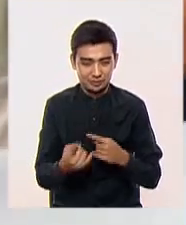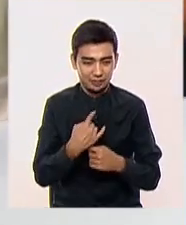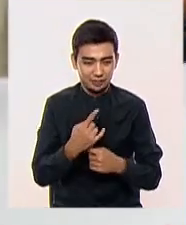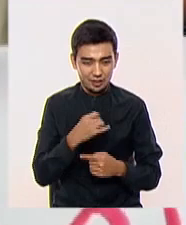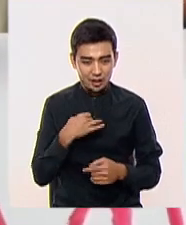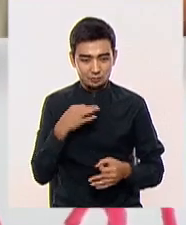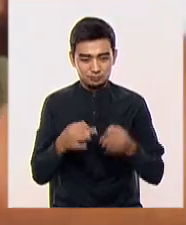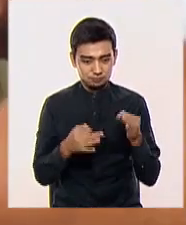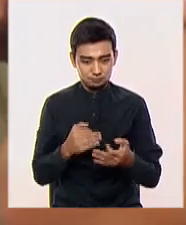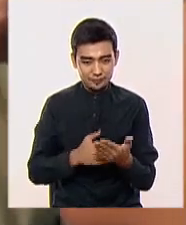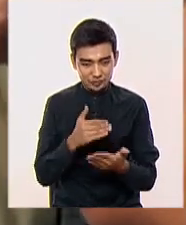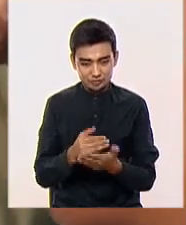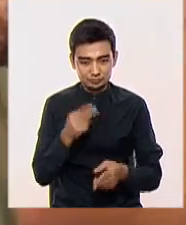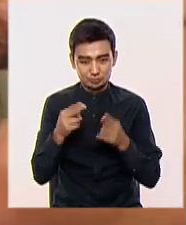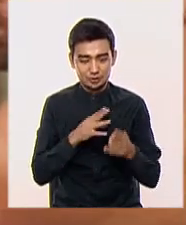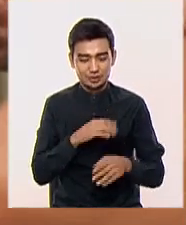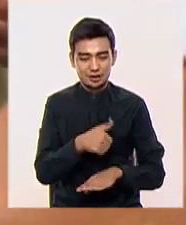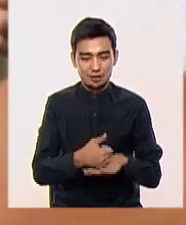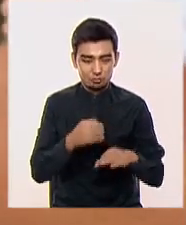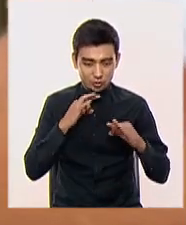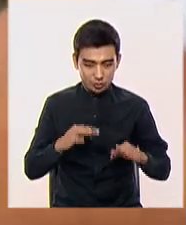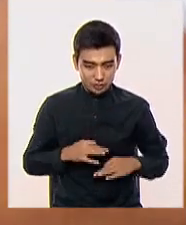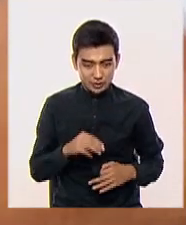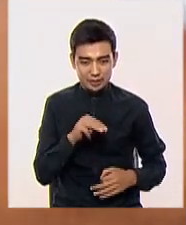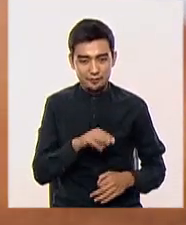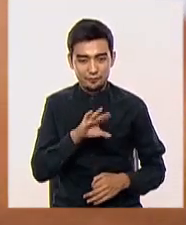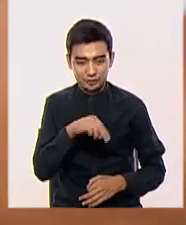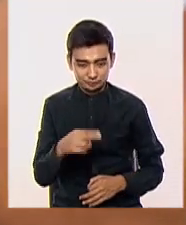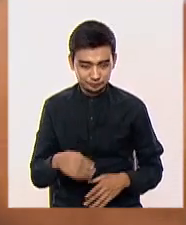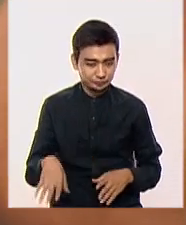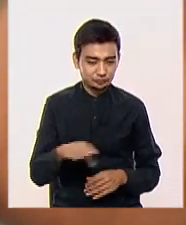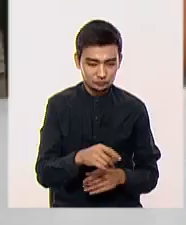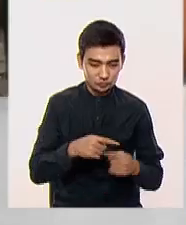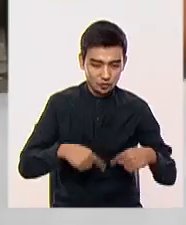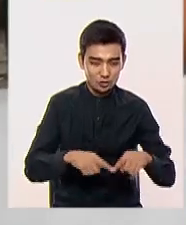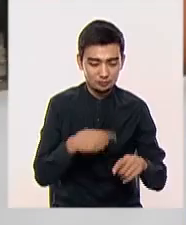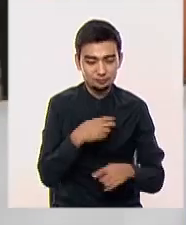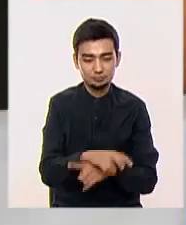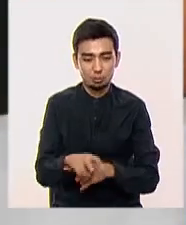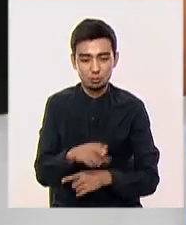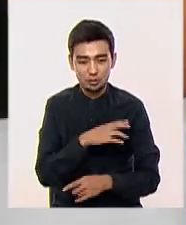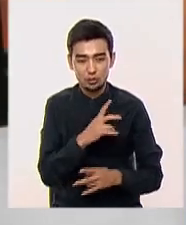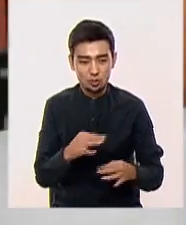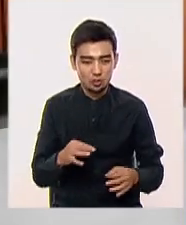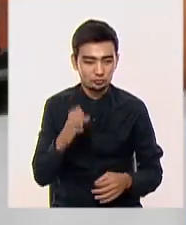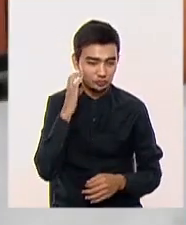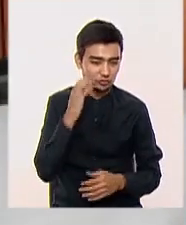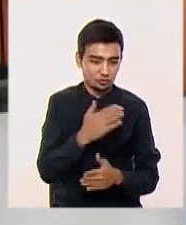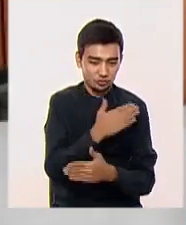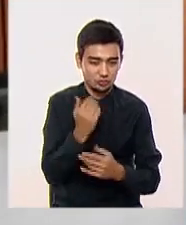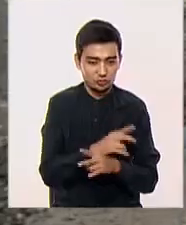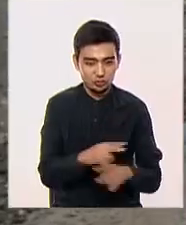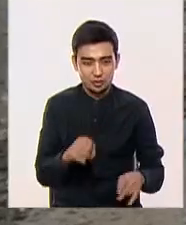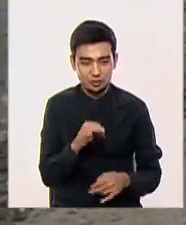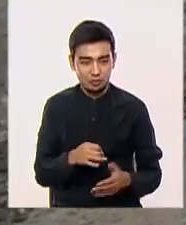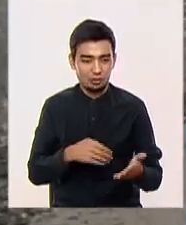Верховный суд, в Генпрокуратуру, в МВД, во все органы. Но везде нас не слышат и